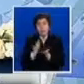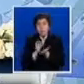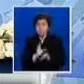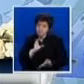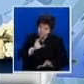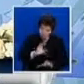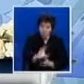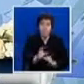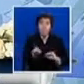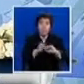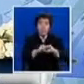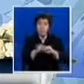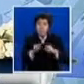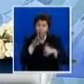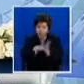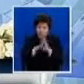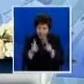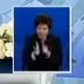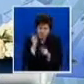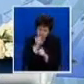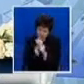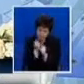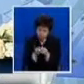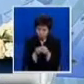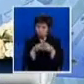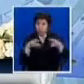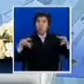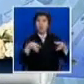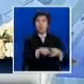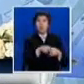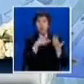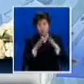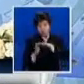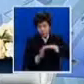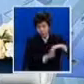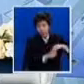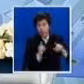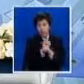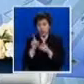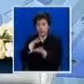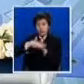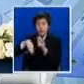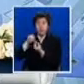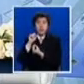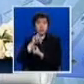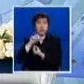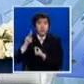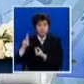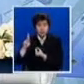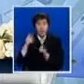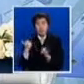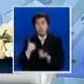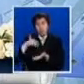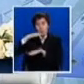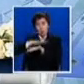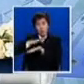ขึ้นเพื่อยกระดับคุณภาพแต่เราก็พบเช่นเดียวกันครับว่าจากการพัฒนาทางเศรษฐกิจโครงสร้างพื้นฐานต่างๆนั้นมีโรง